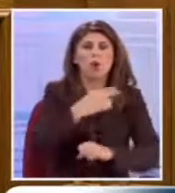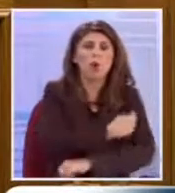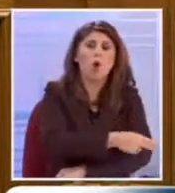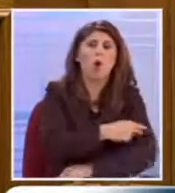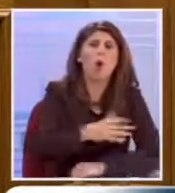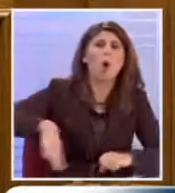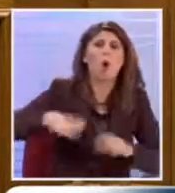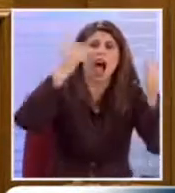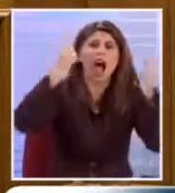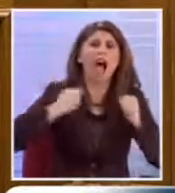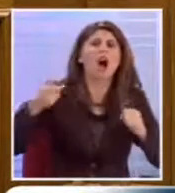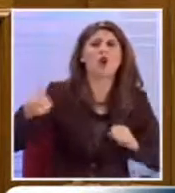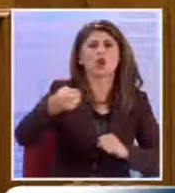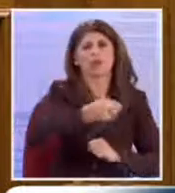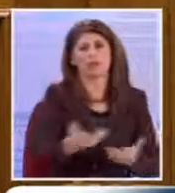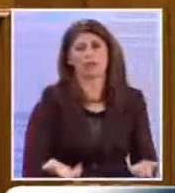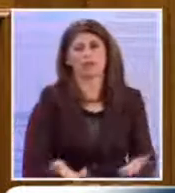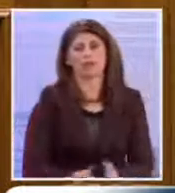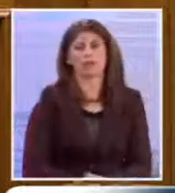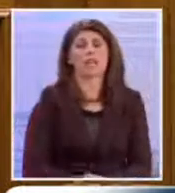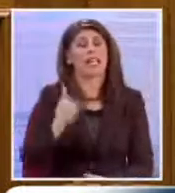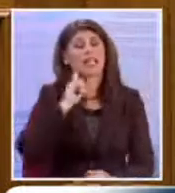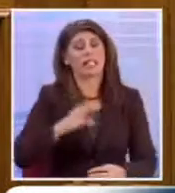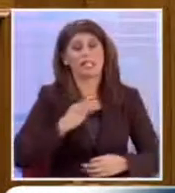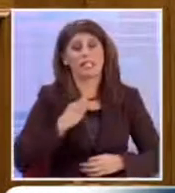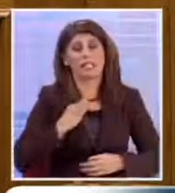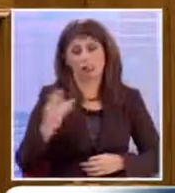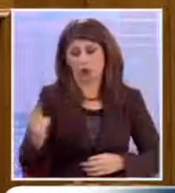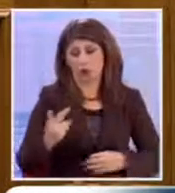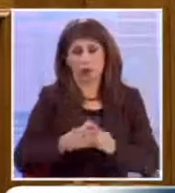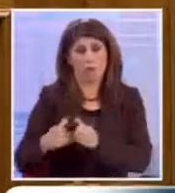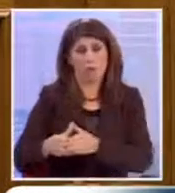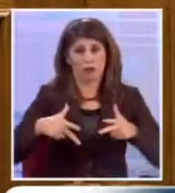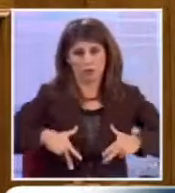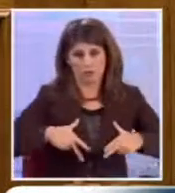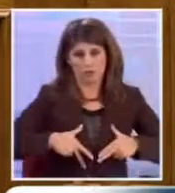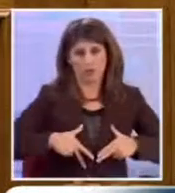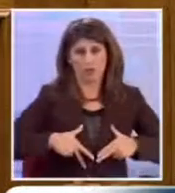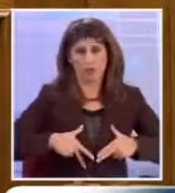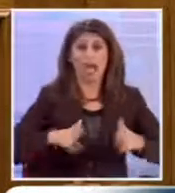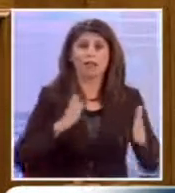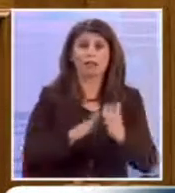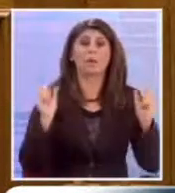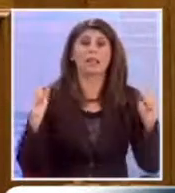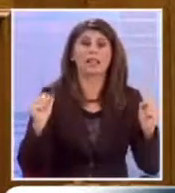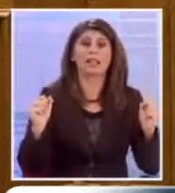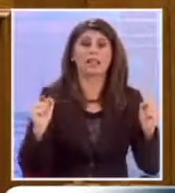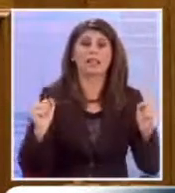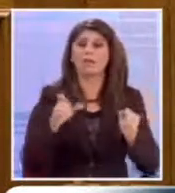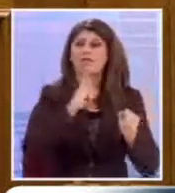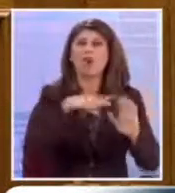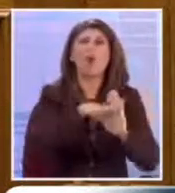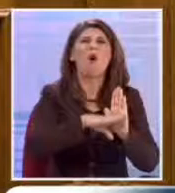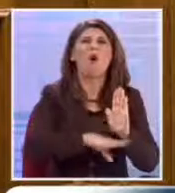χρεωμένα. Κυρίες και κύριοι της κυβέρνησης, επίσης πιστεύουμε ότι η αντιμετώπιση της υγείας με όρους αγοράς δεν μπορεί να δώσει απάντηση